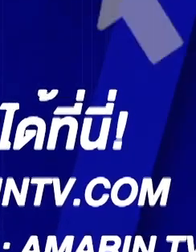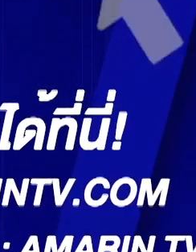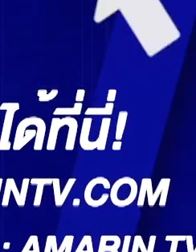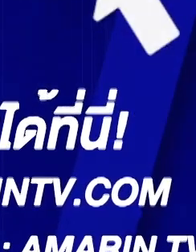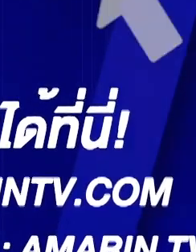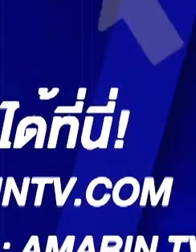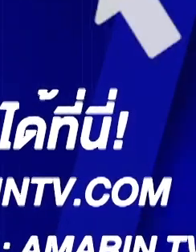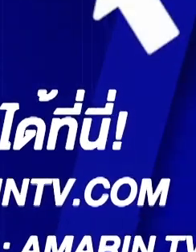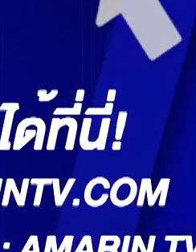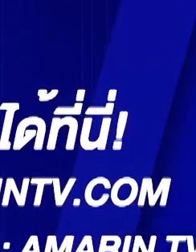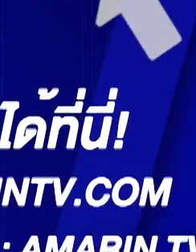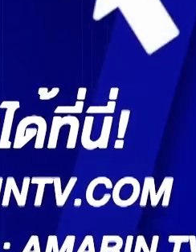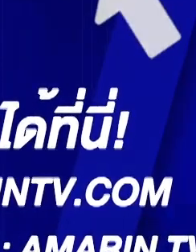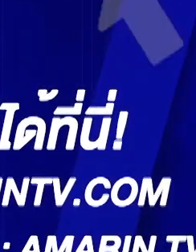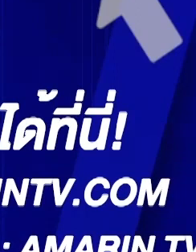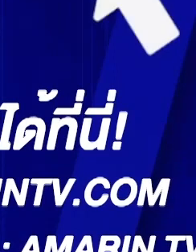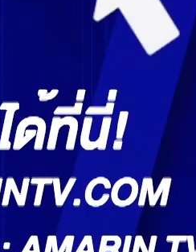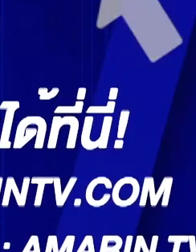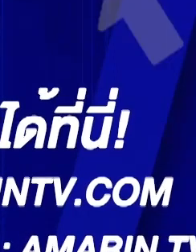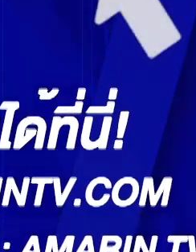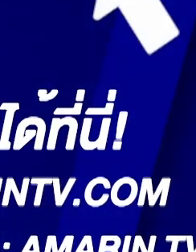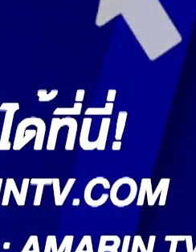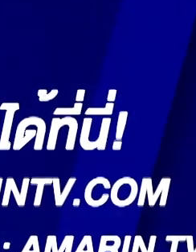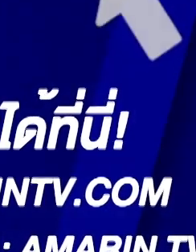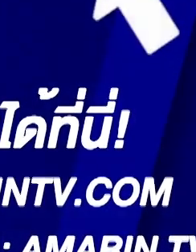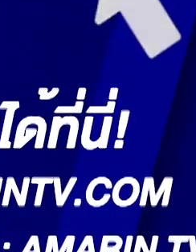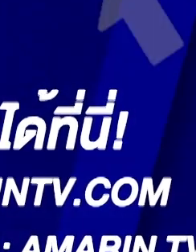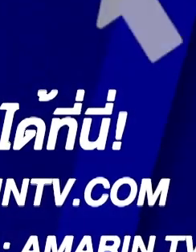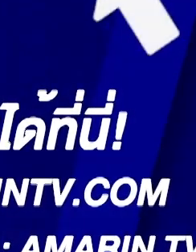อเมริกามี HDช่อง 34ที่นี่ที่เดียวกับ